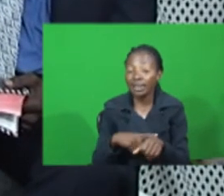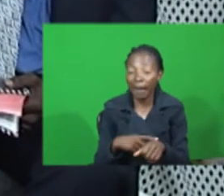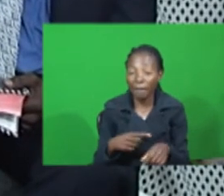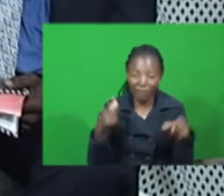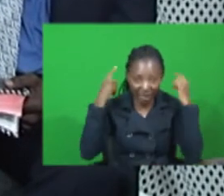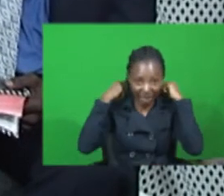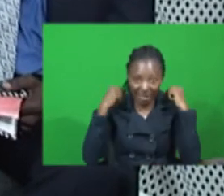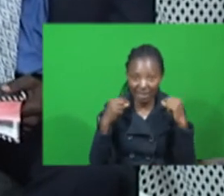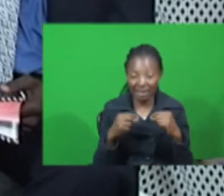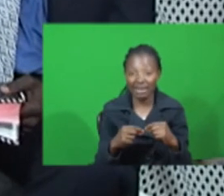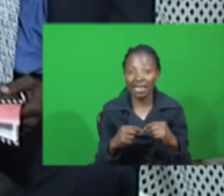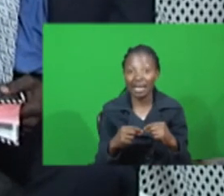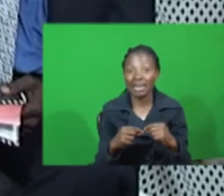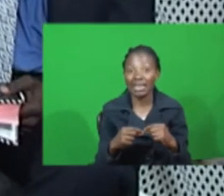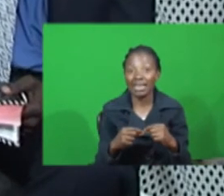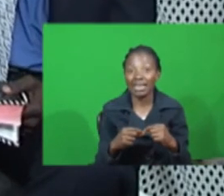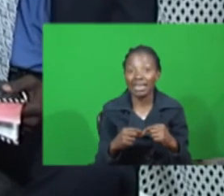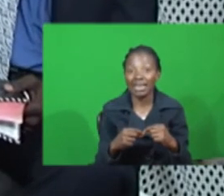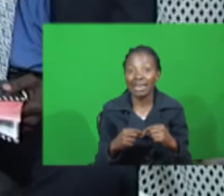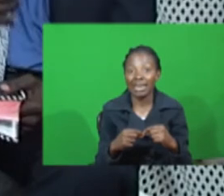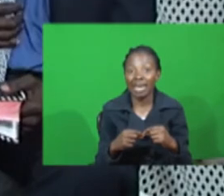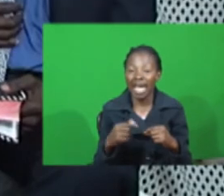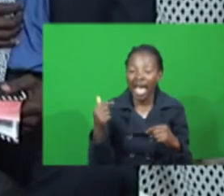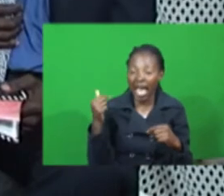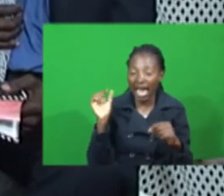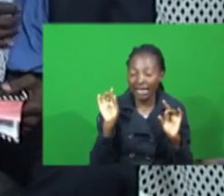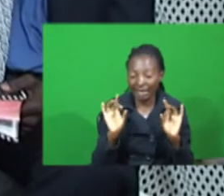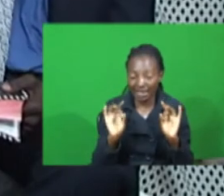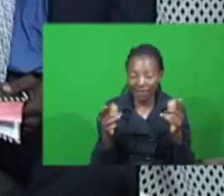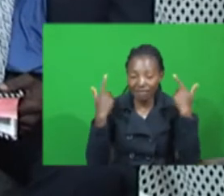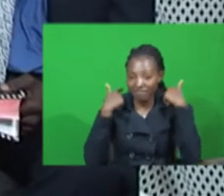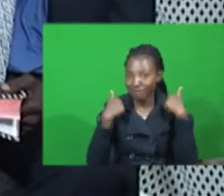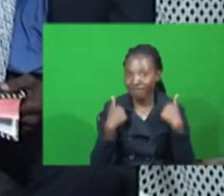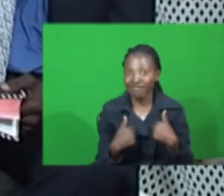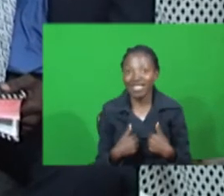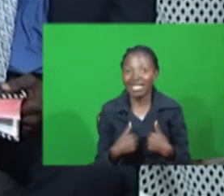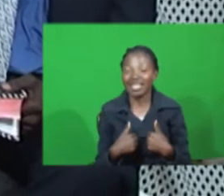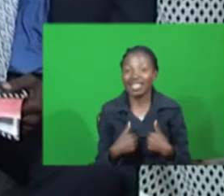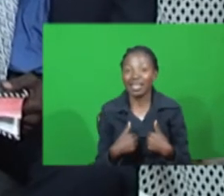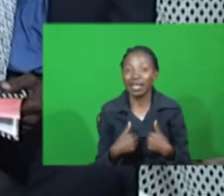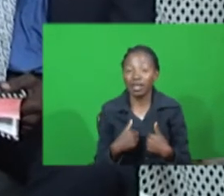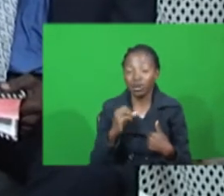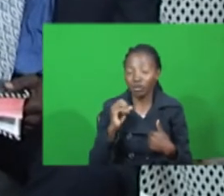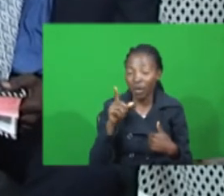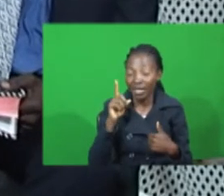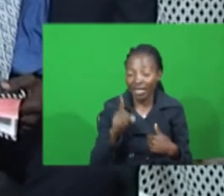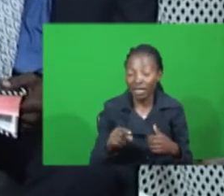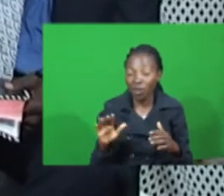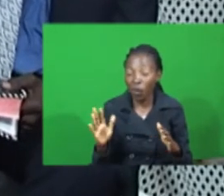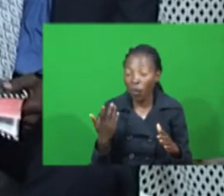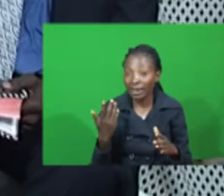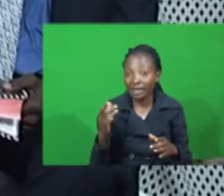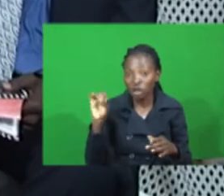tambo ndorunzi rwonzi chekuti inenge yakarembera muhuro chiri muhuro chiri muhuro saka ndo chakasiyiwa chiri